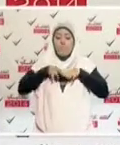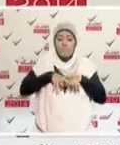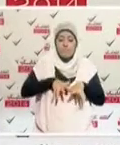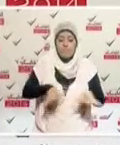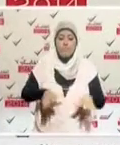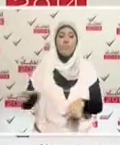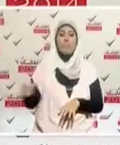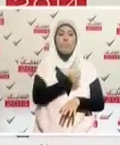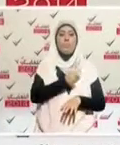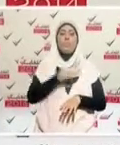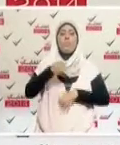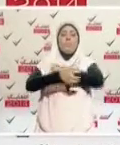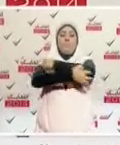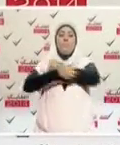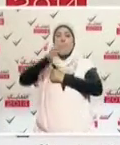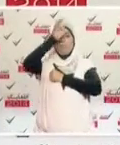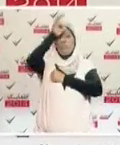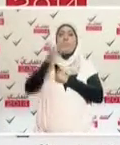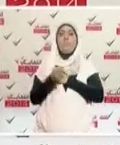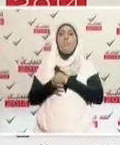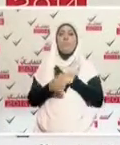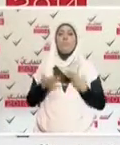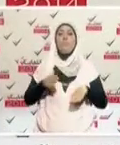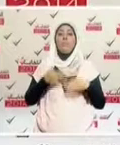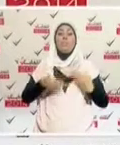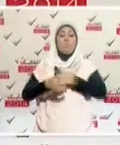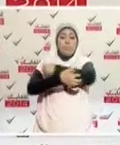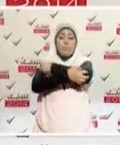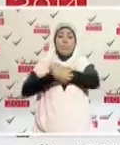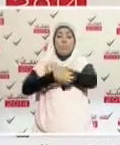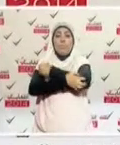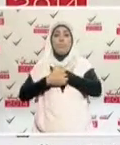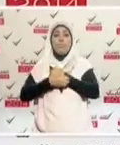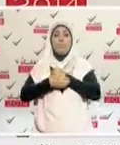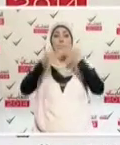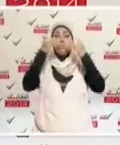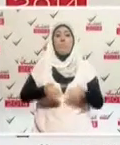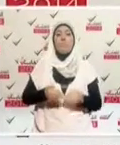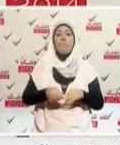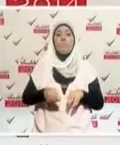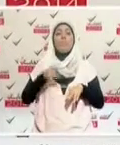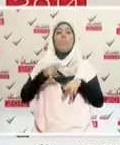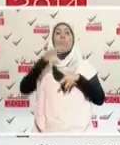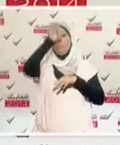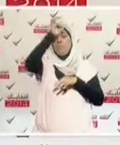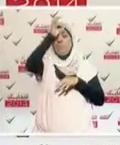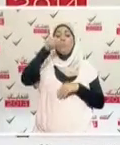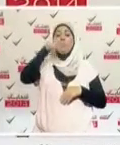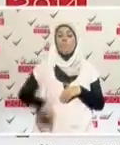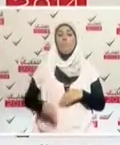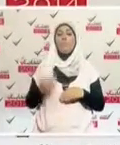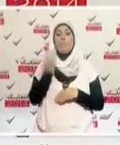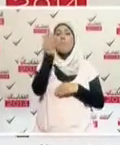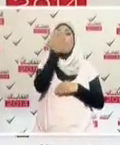هي الفقر والجهل. الفقر تحدثنا عليه، والجهل نقضوا عليه بإصلاح التعليم كيف نقروا بناتنا